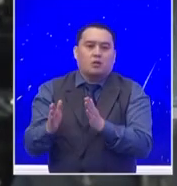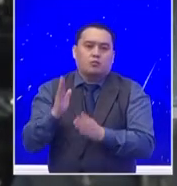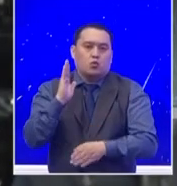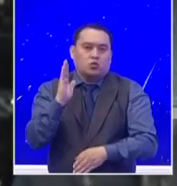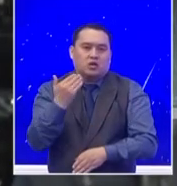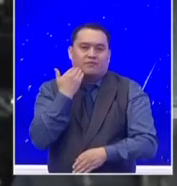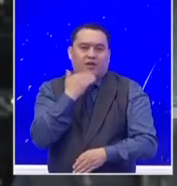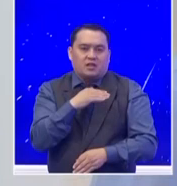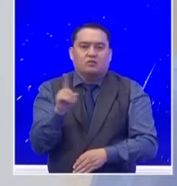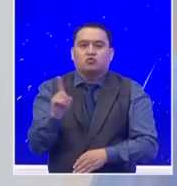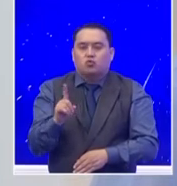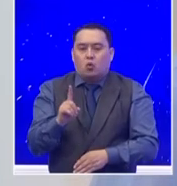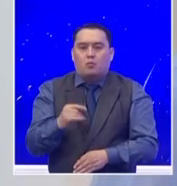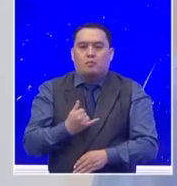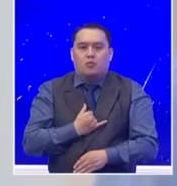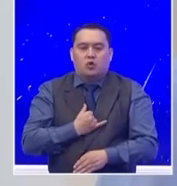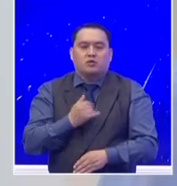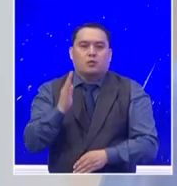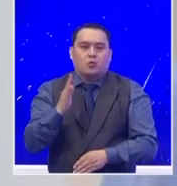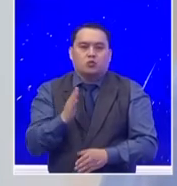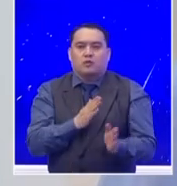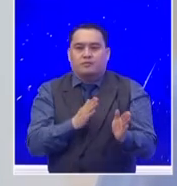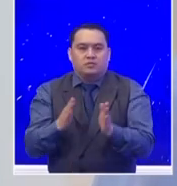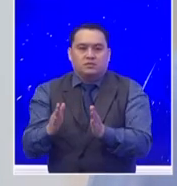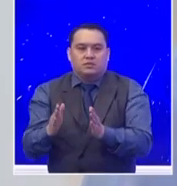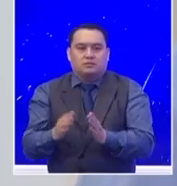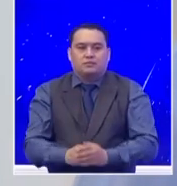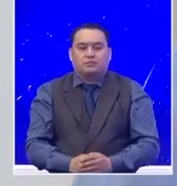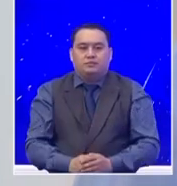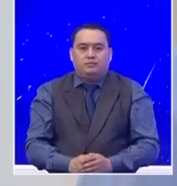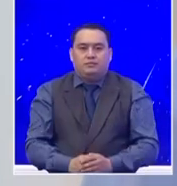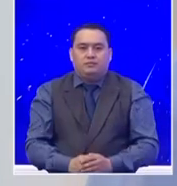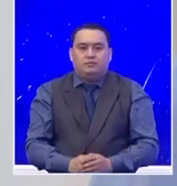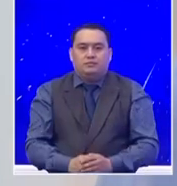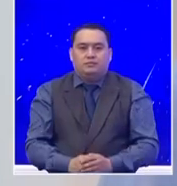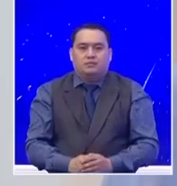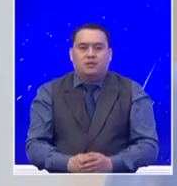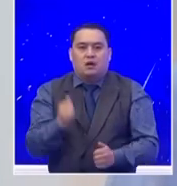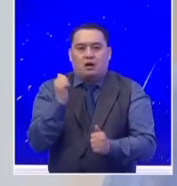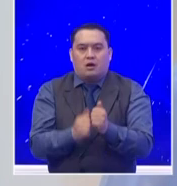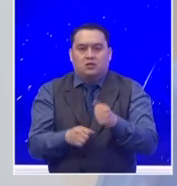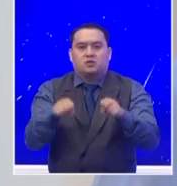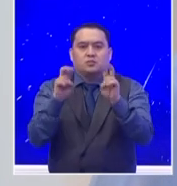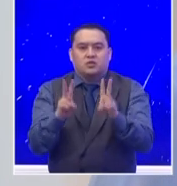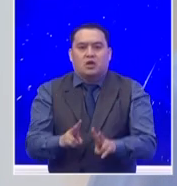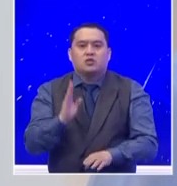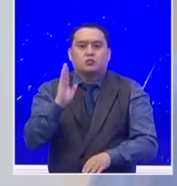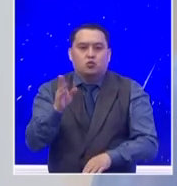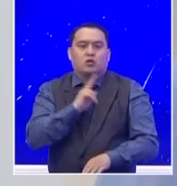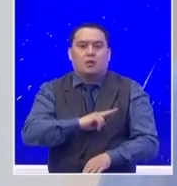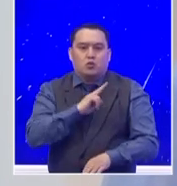эффективна тем, что у них будет все по графику. То есть каждый специалист будет